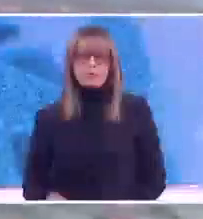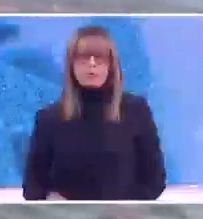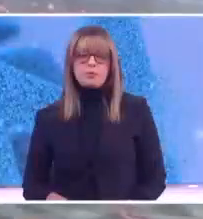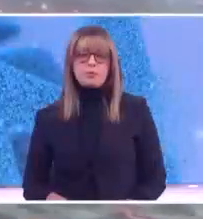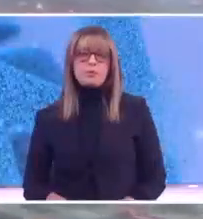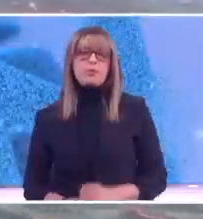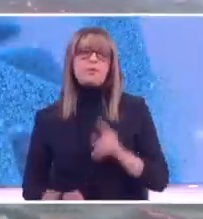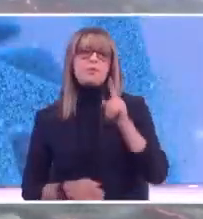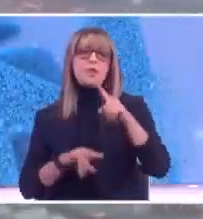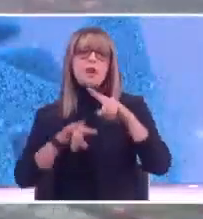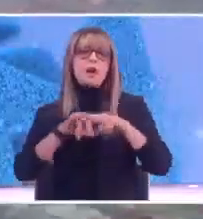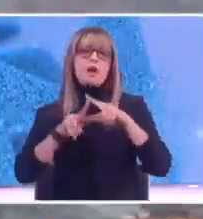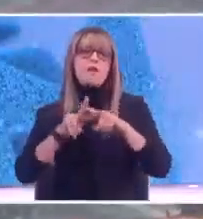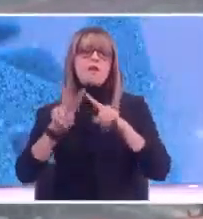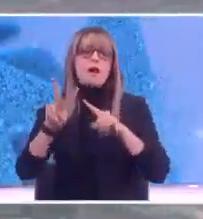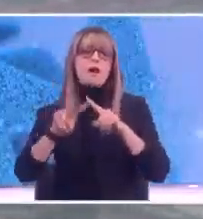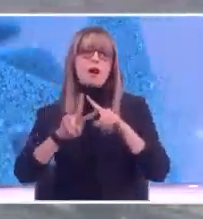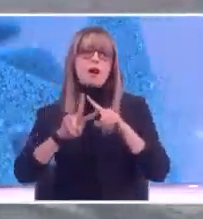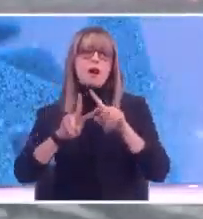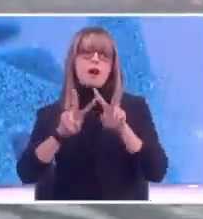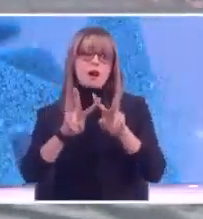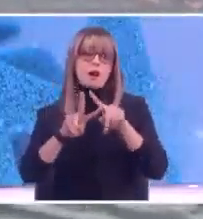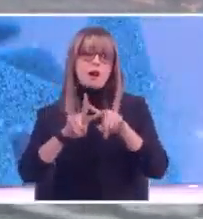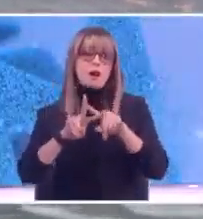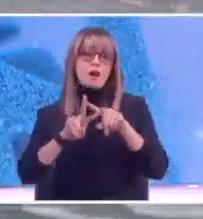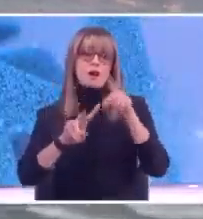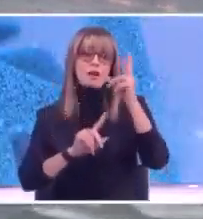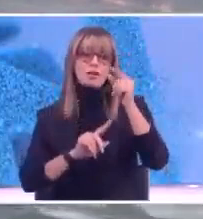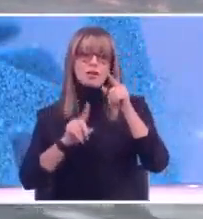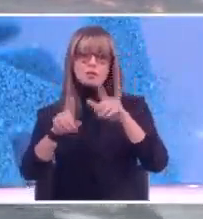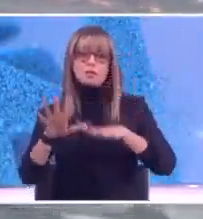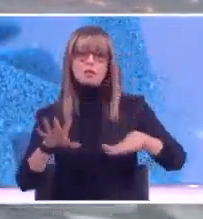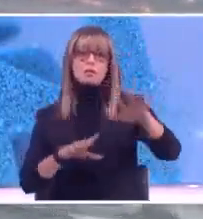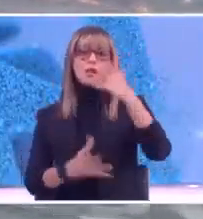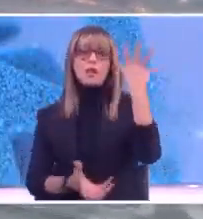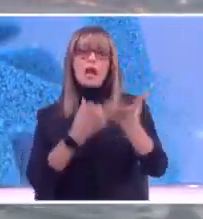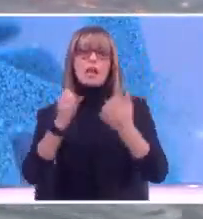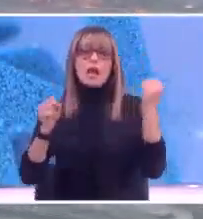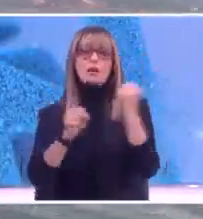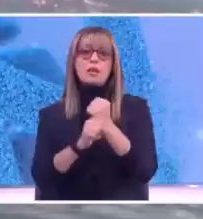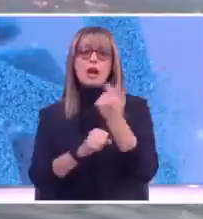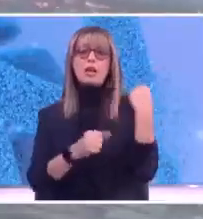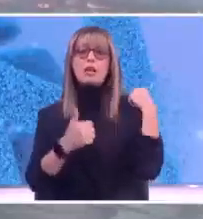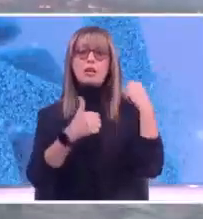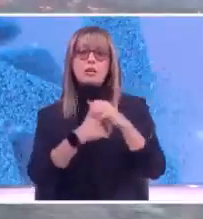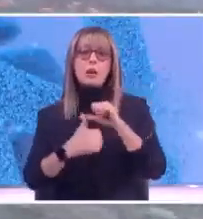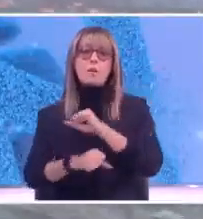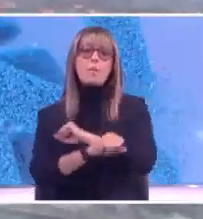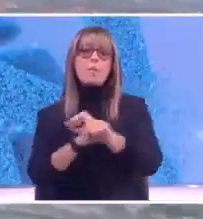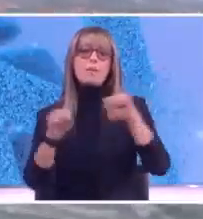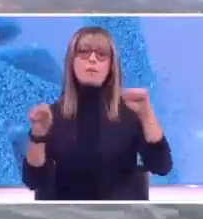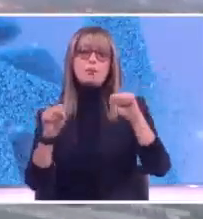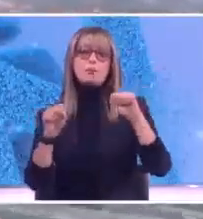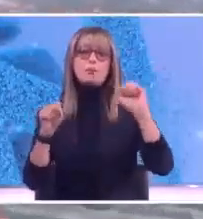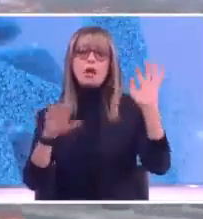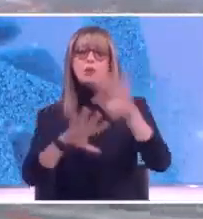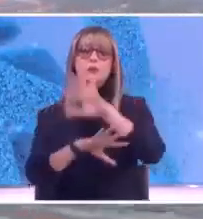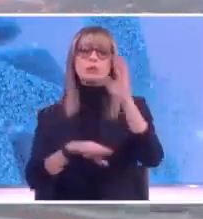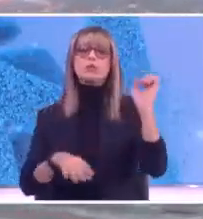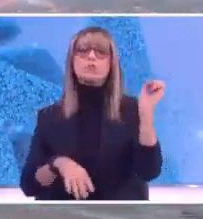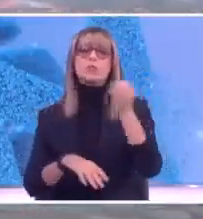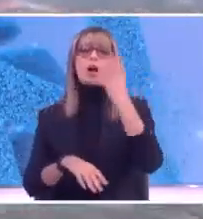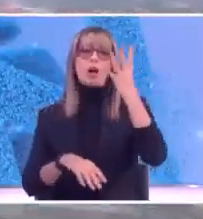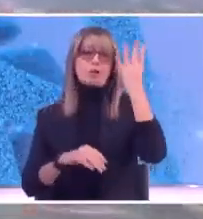Son durağımızsa Hawaii. Bölgedeki Kilauea Yanardağı yeniden faaliyete geçince alarm seviyesi